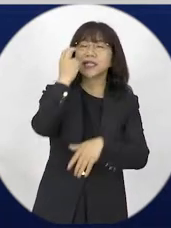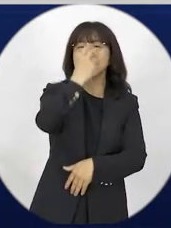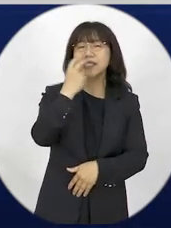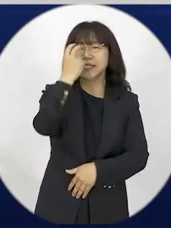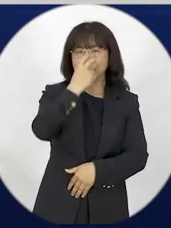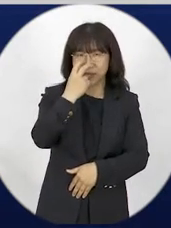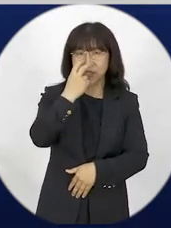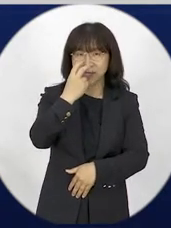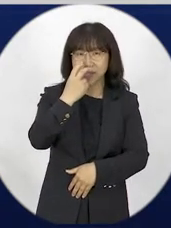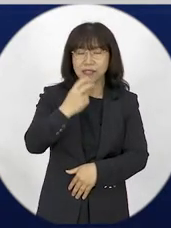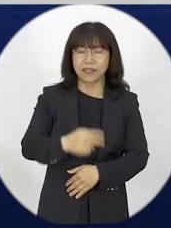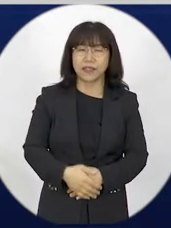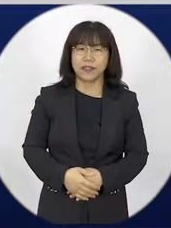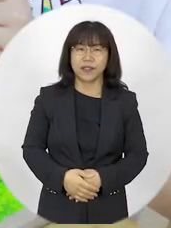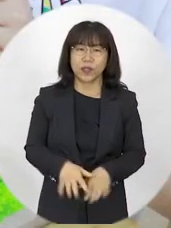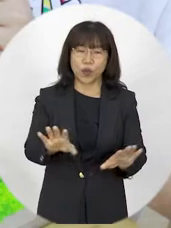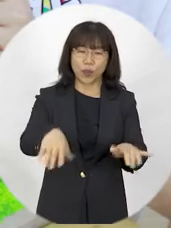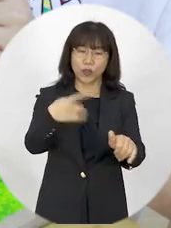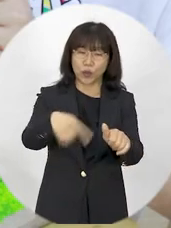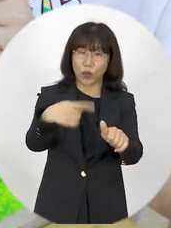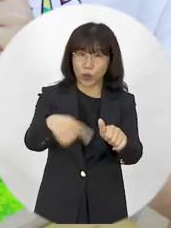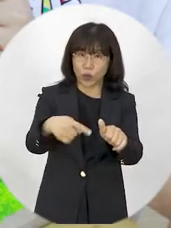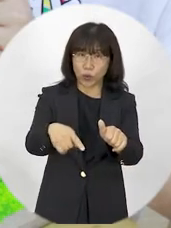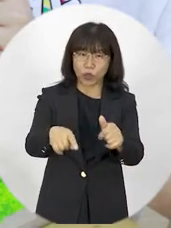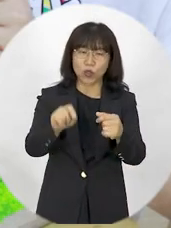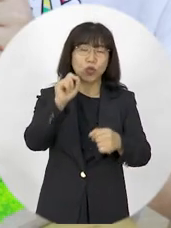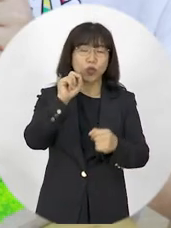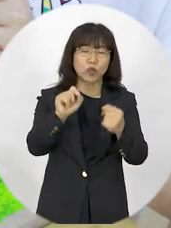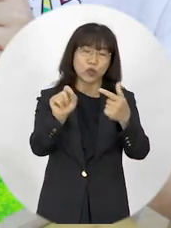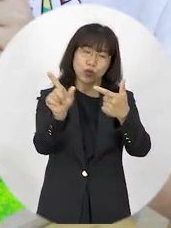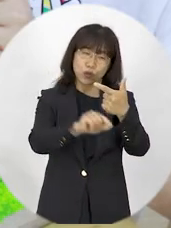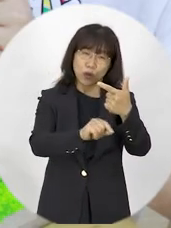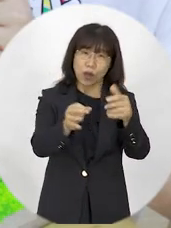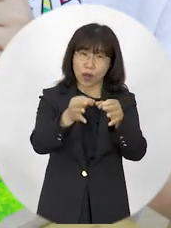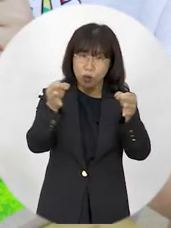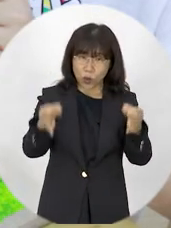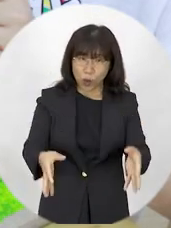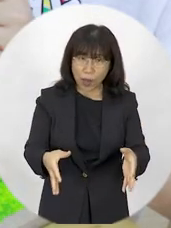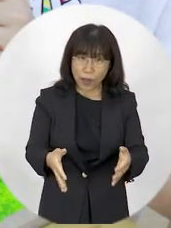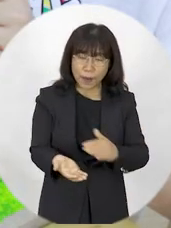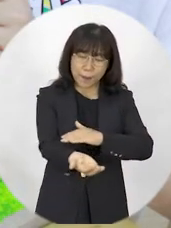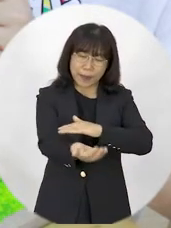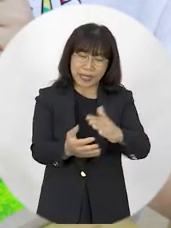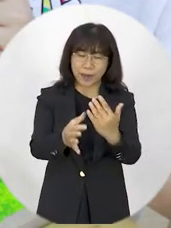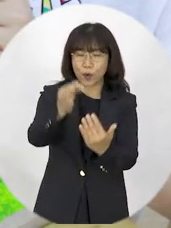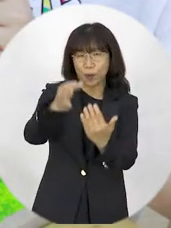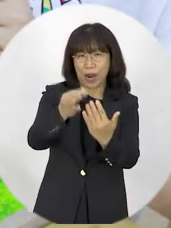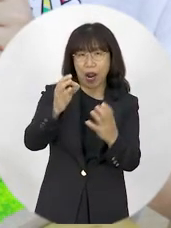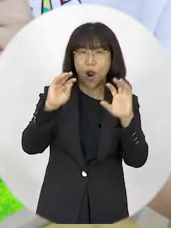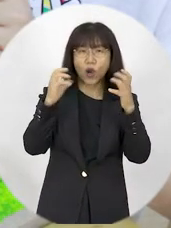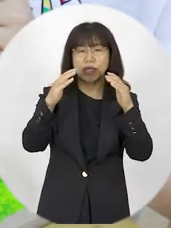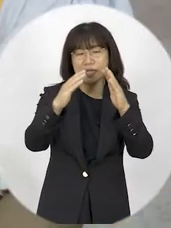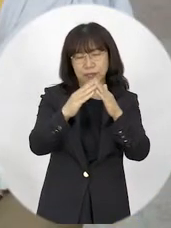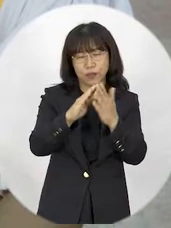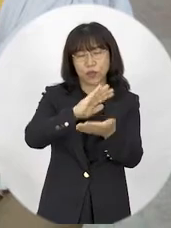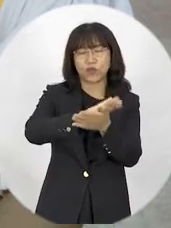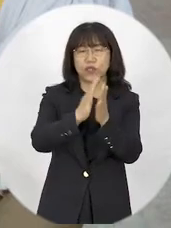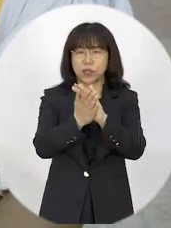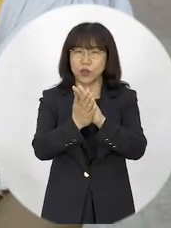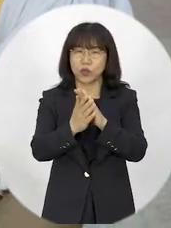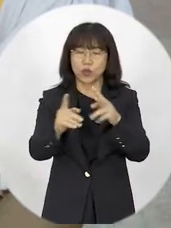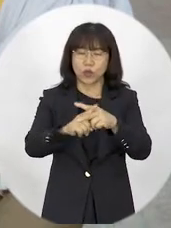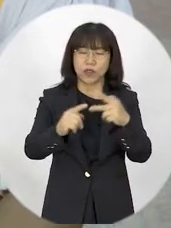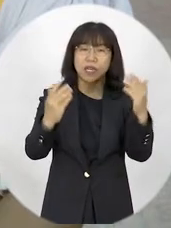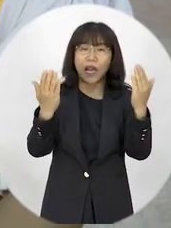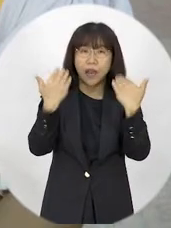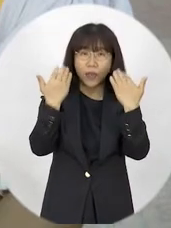에코스쿨을 운영합니다. 이번 교육은 6월 한 달 동안 사전에 선정된 어린이집과 유치원, 초등학교